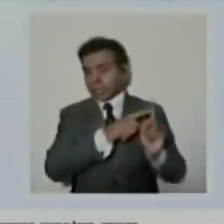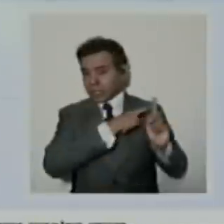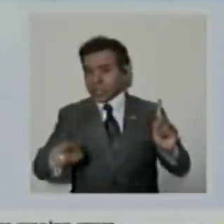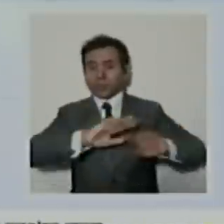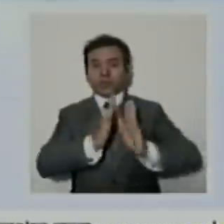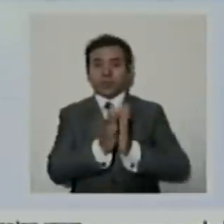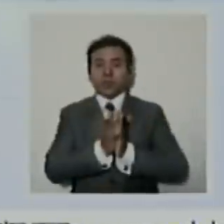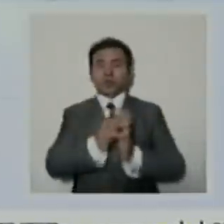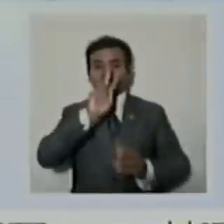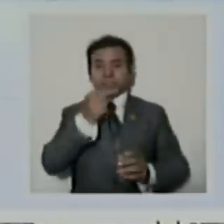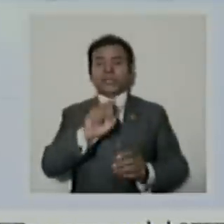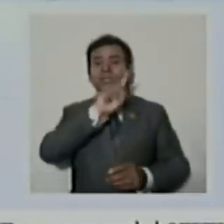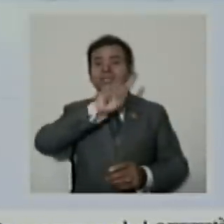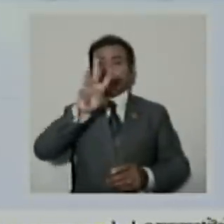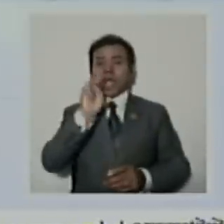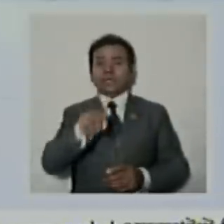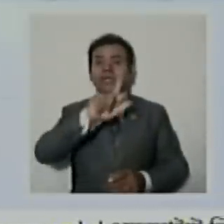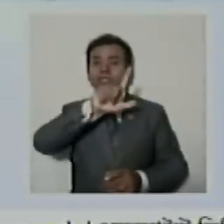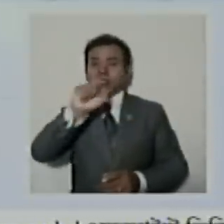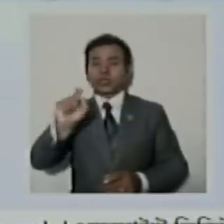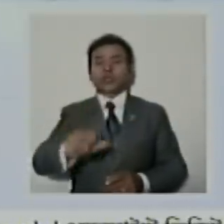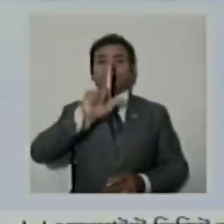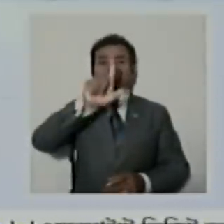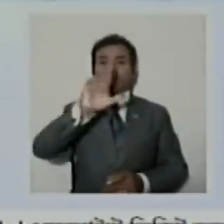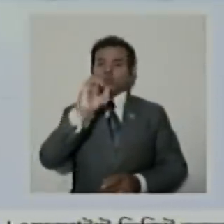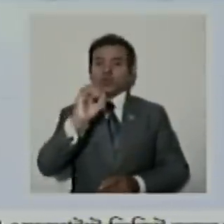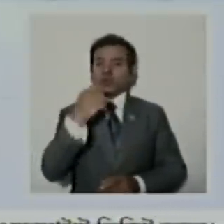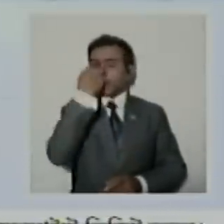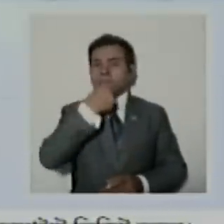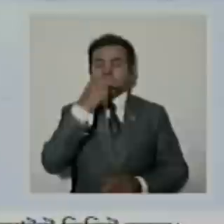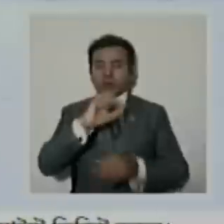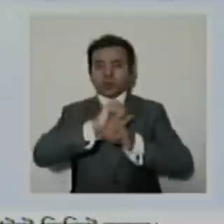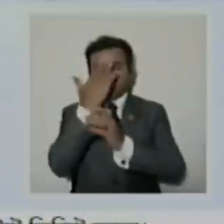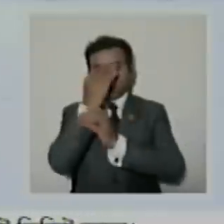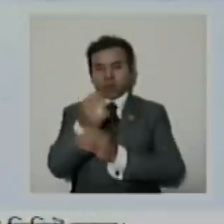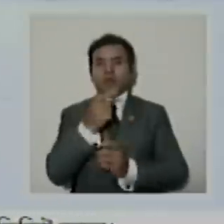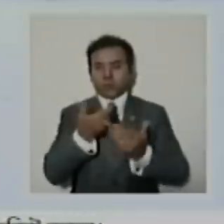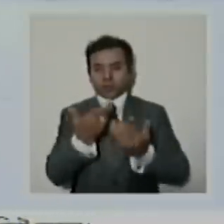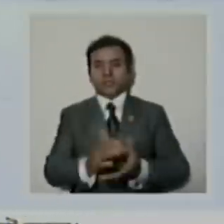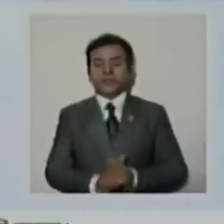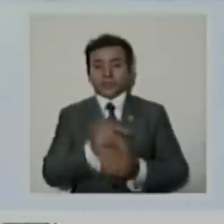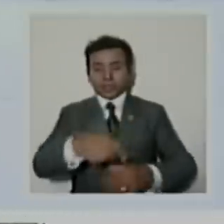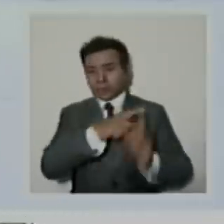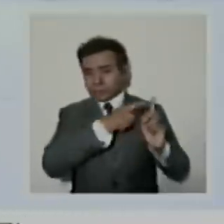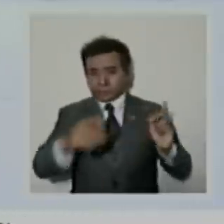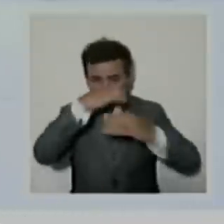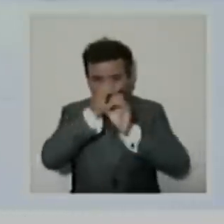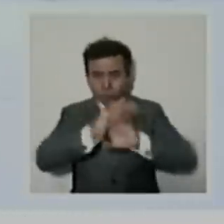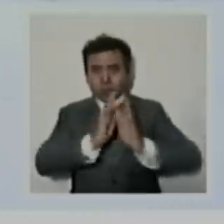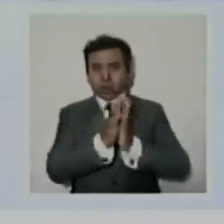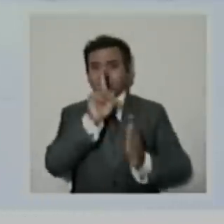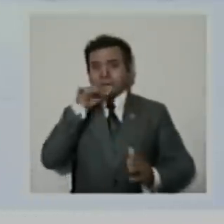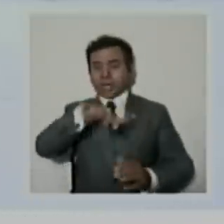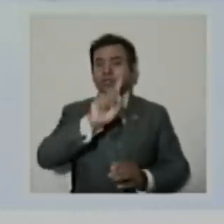663 জন এবং এ পর্যন্ত রোগী শনাক্ত হলো 13,770 জন। আমরা